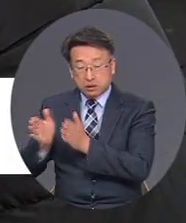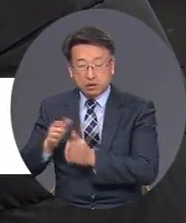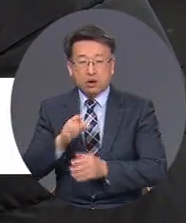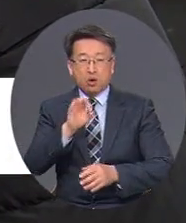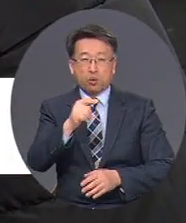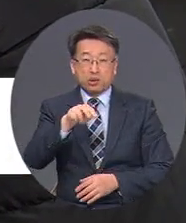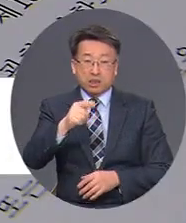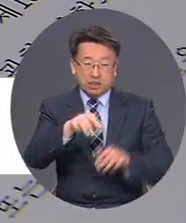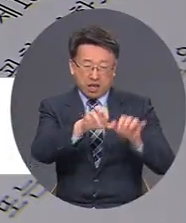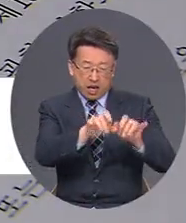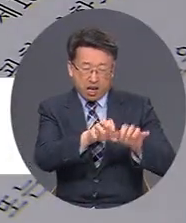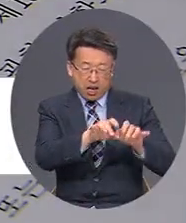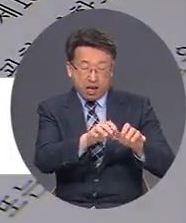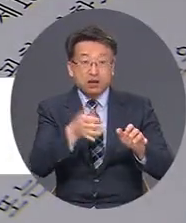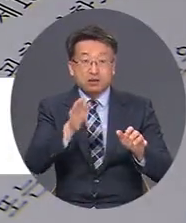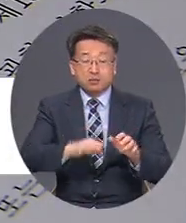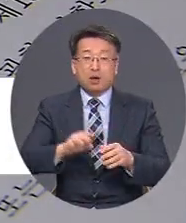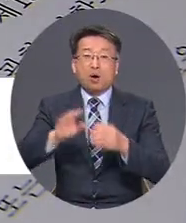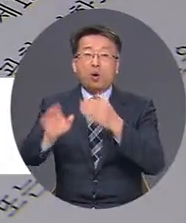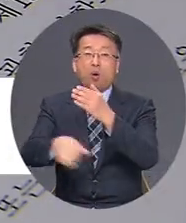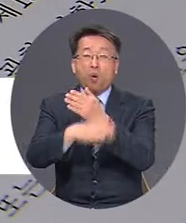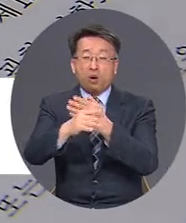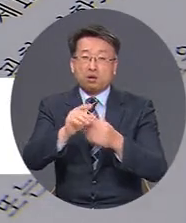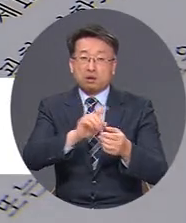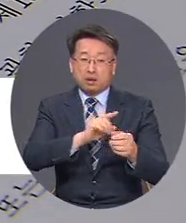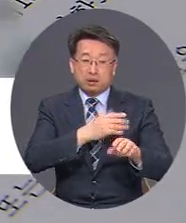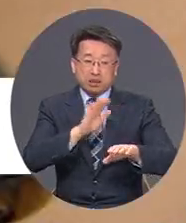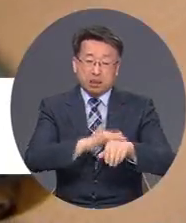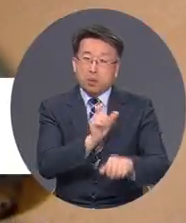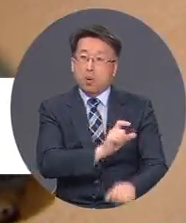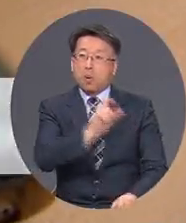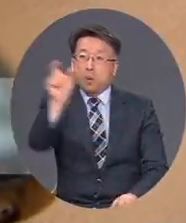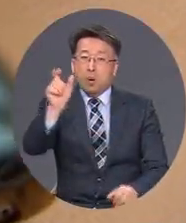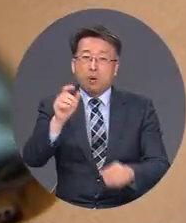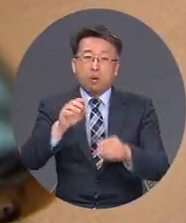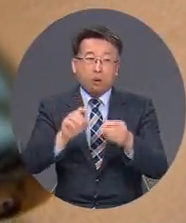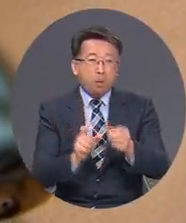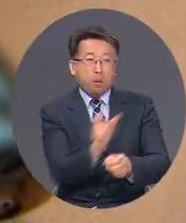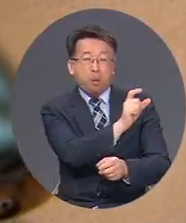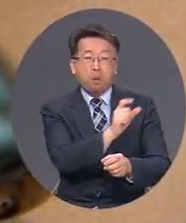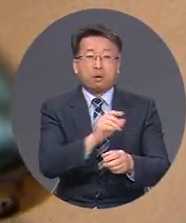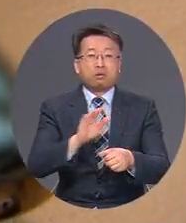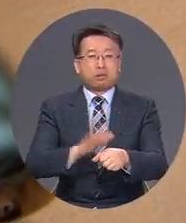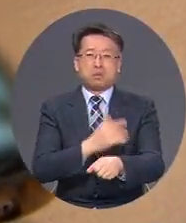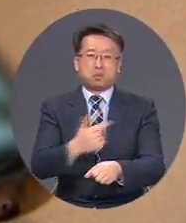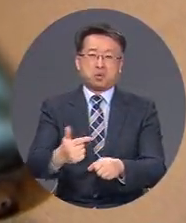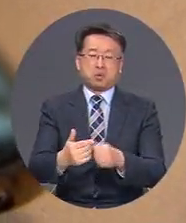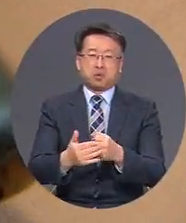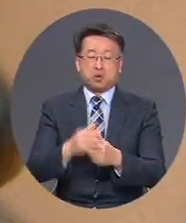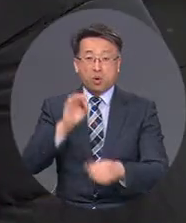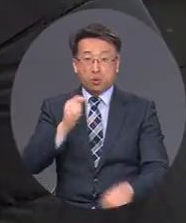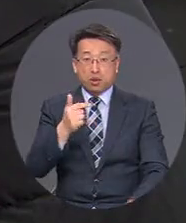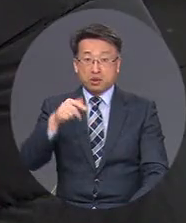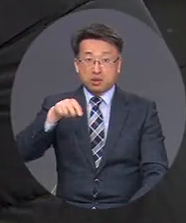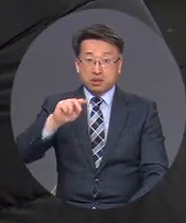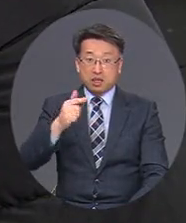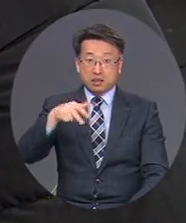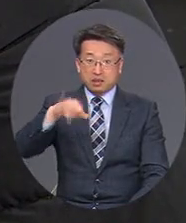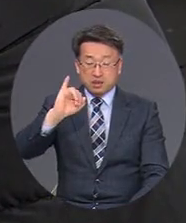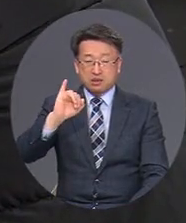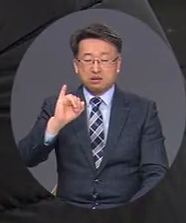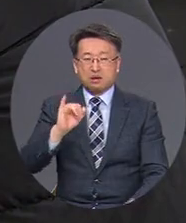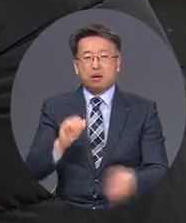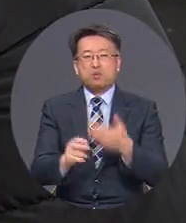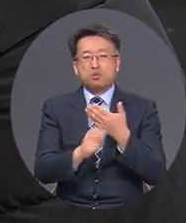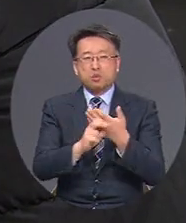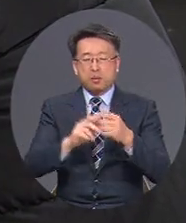입력했지만 엉뚱하게 상점 정보란에 잘못 올려놨는가 하면 원산지 표시 위반 사례가 추가로